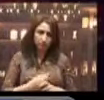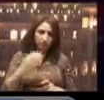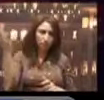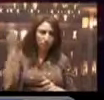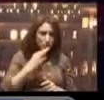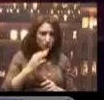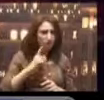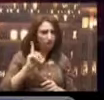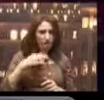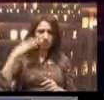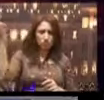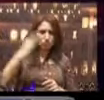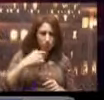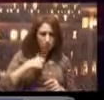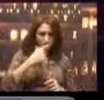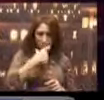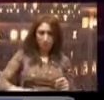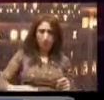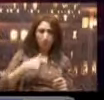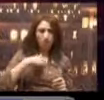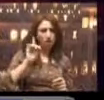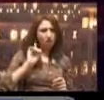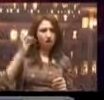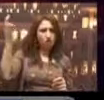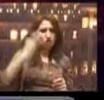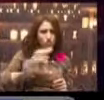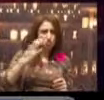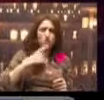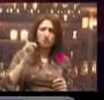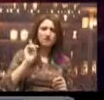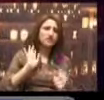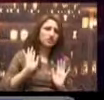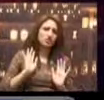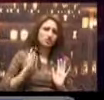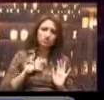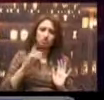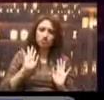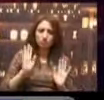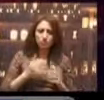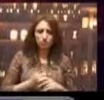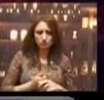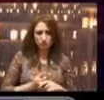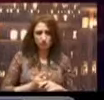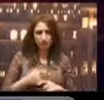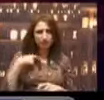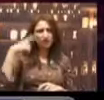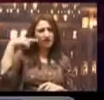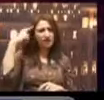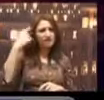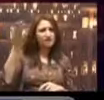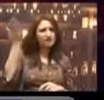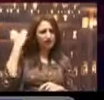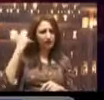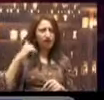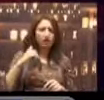ما تهاجمتش شخصيا او ما تهاجمتش يعني في شغلي يعني، بس انا افتكر ان في الوقت ده حصل